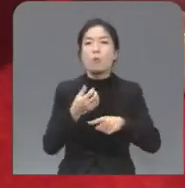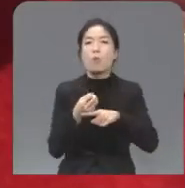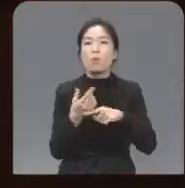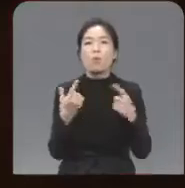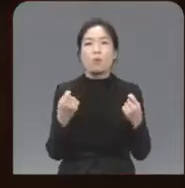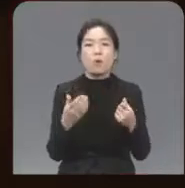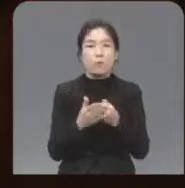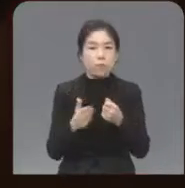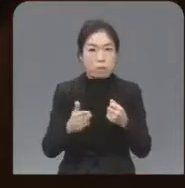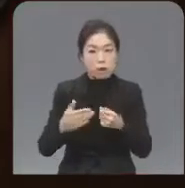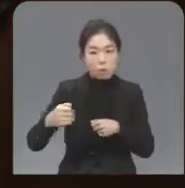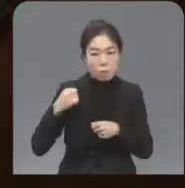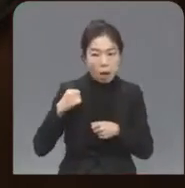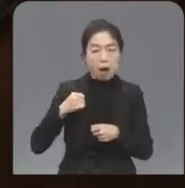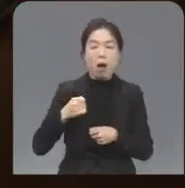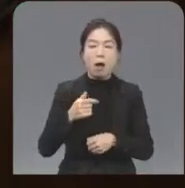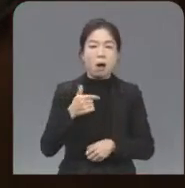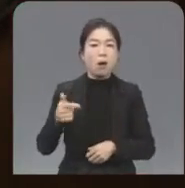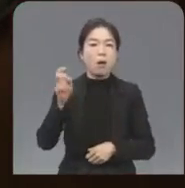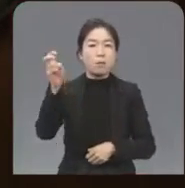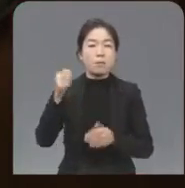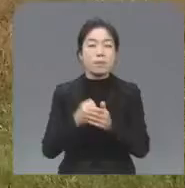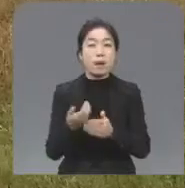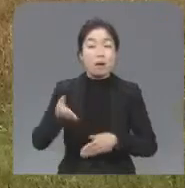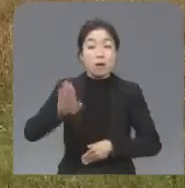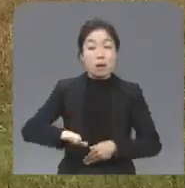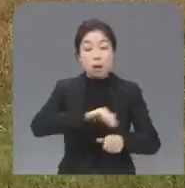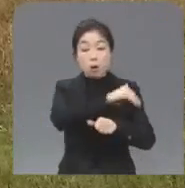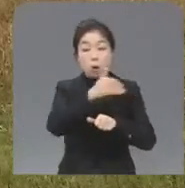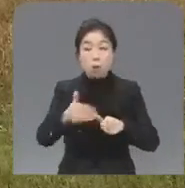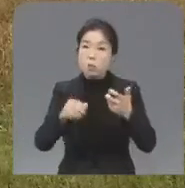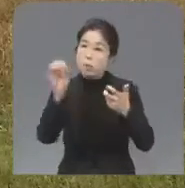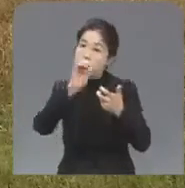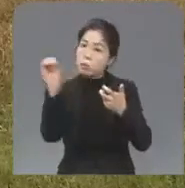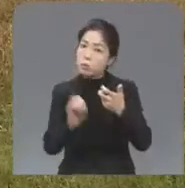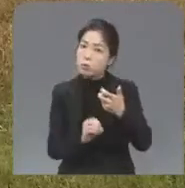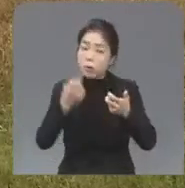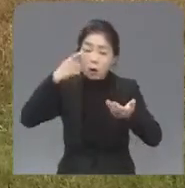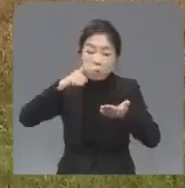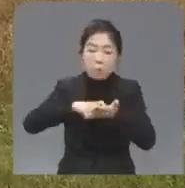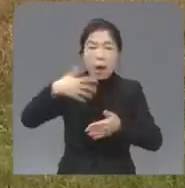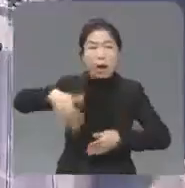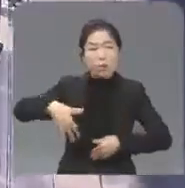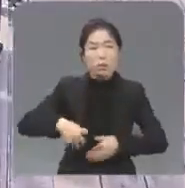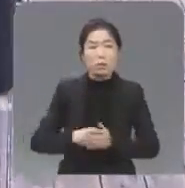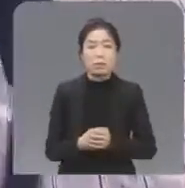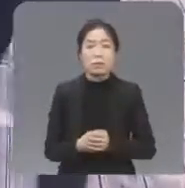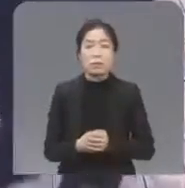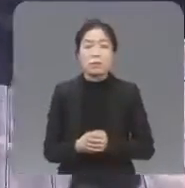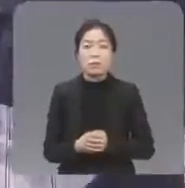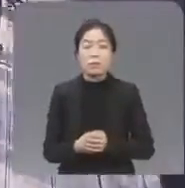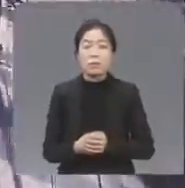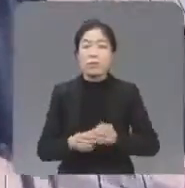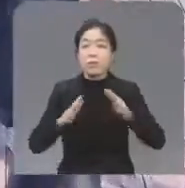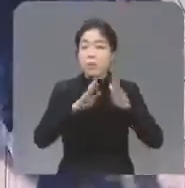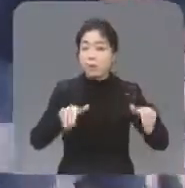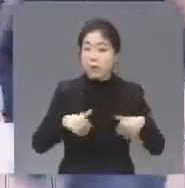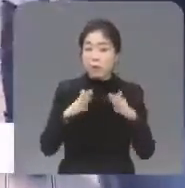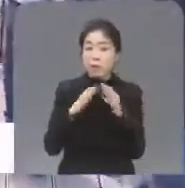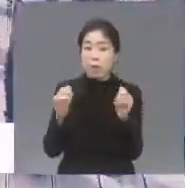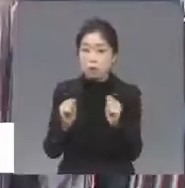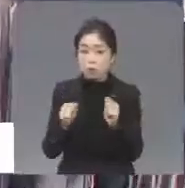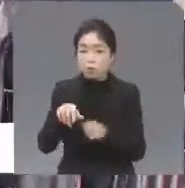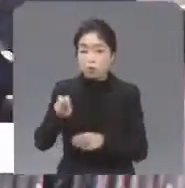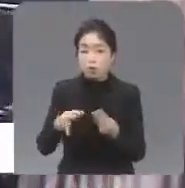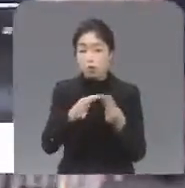세력의 규모를 짐작케 합니다. 하지만 이들 고분의 70%는 아직 미발굴 상태입니다. 전라남도와 전라북도